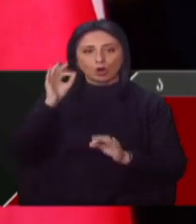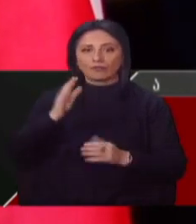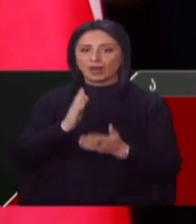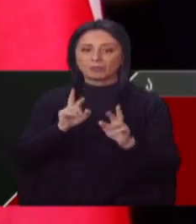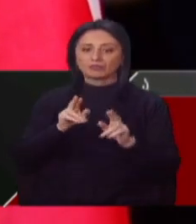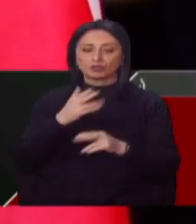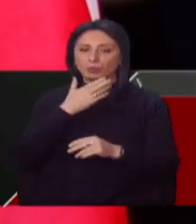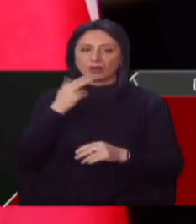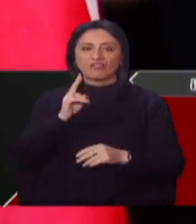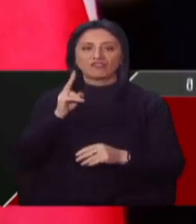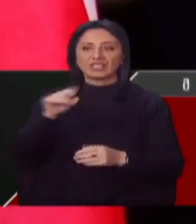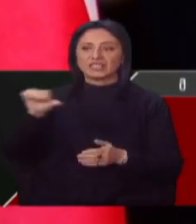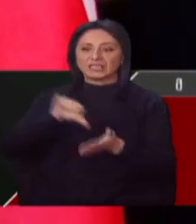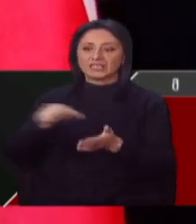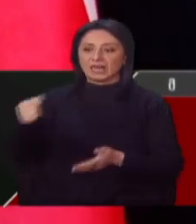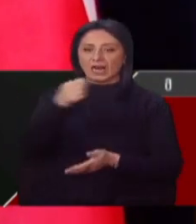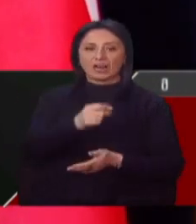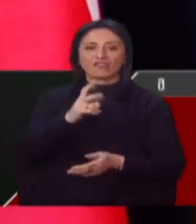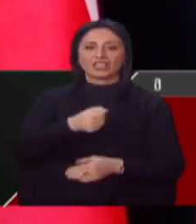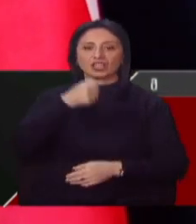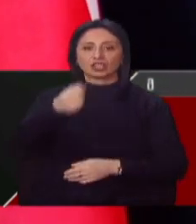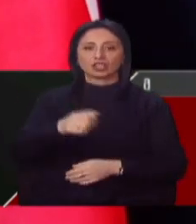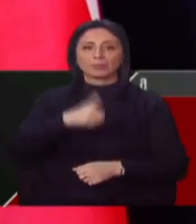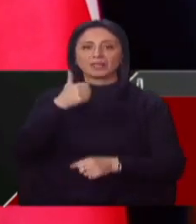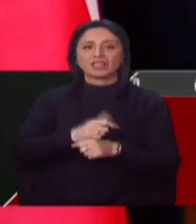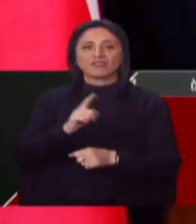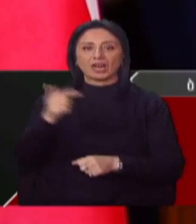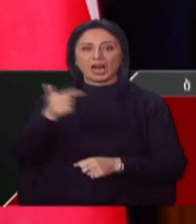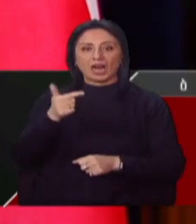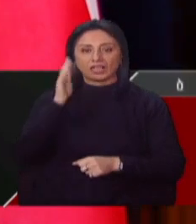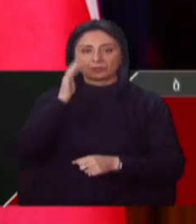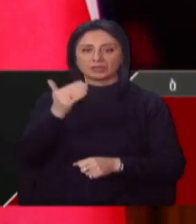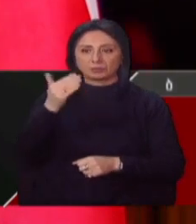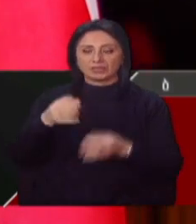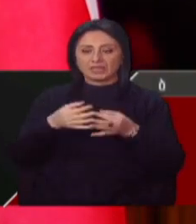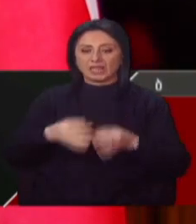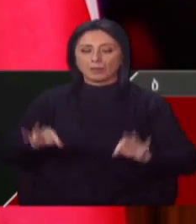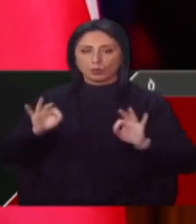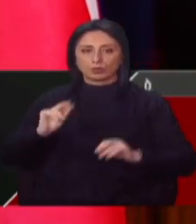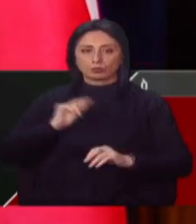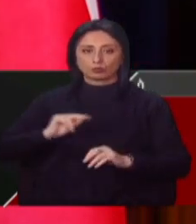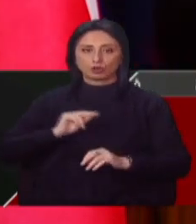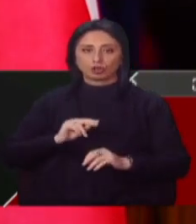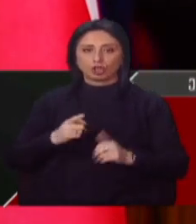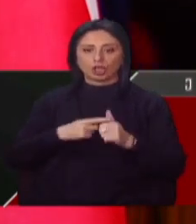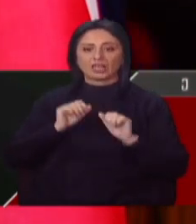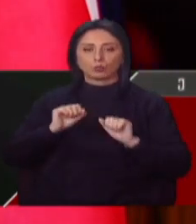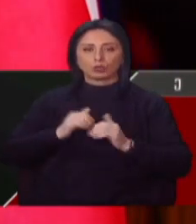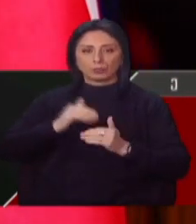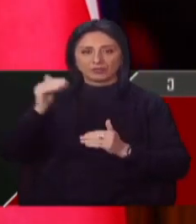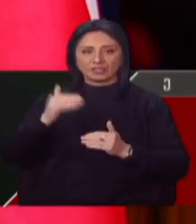ara ak mishnaloba vin tsaradges da vinishnas mtavaria ra garantiebi ikneba misi damoukidebeli mushaobis ro imuniteti ar